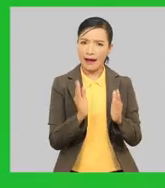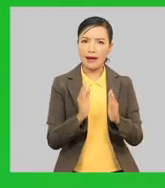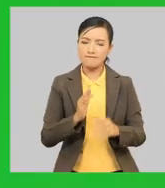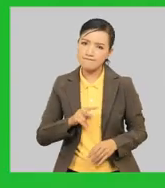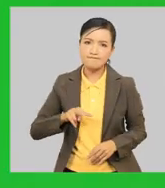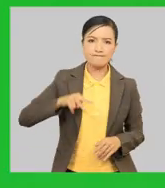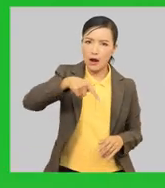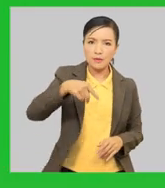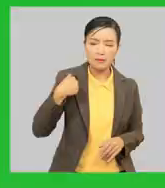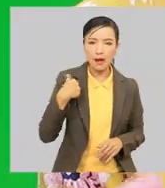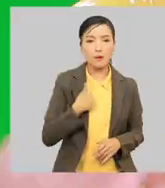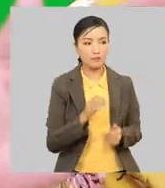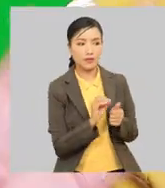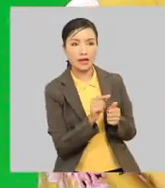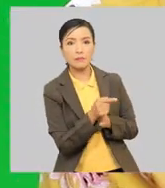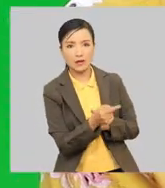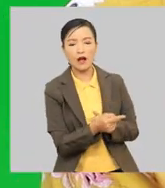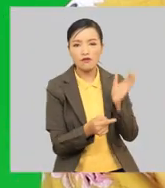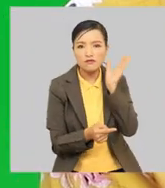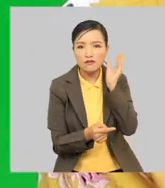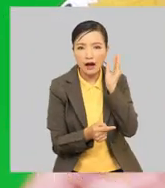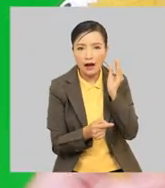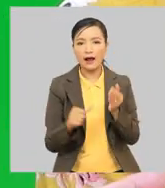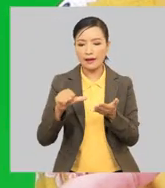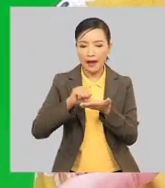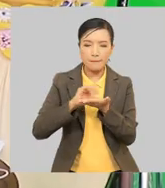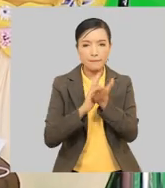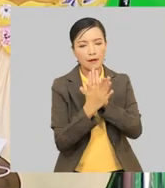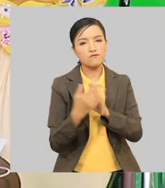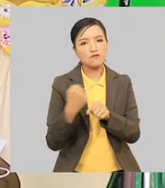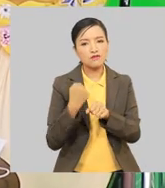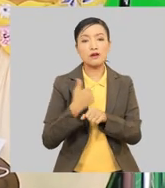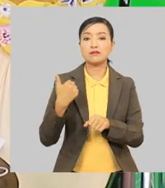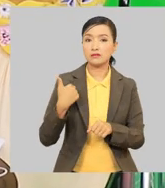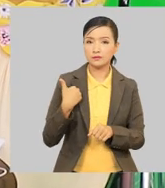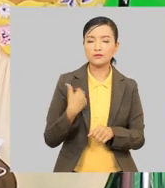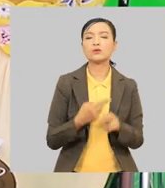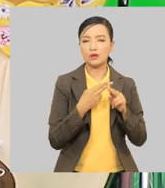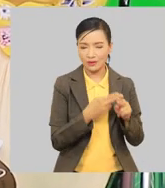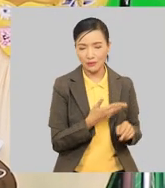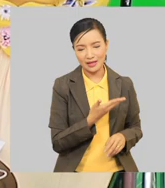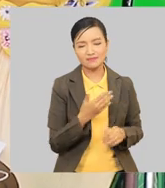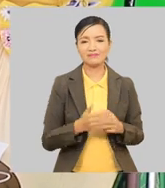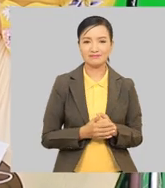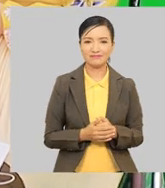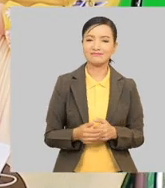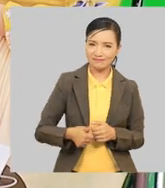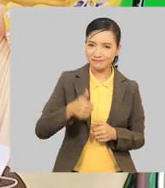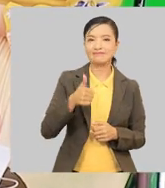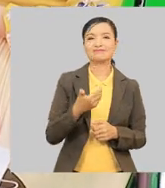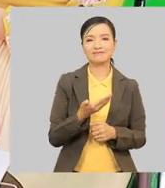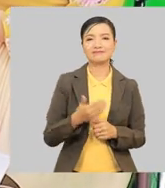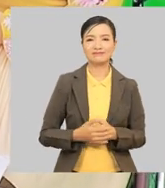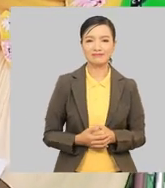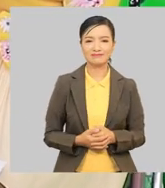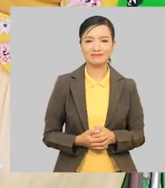กล้าที่จะก้าวออกมาจากตรงนั้นหรือเปล่าเวลาเราแนะนำอะไรเขาไปเนี่ยเขาฟังเขาก็ไปลองฝึกลองปรับเขาด้วยตัวของตัวเอง